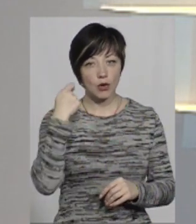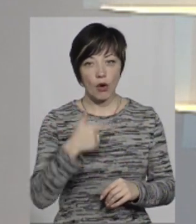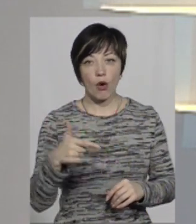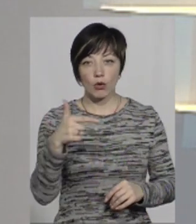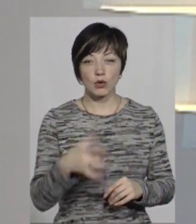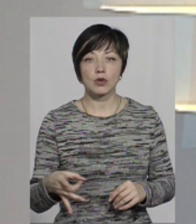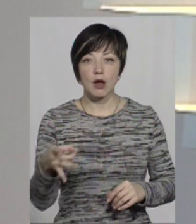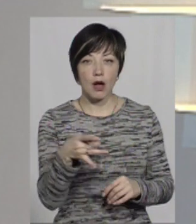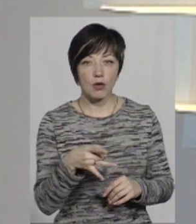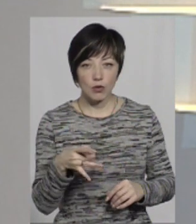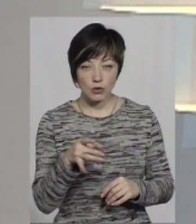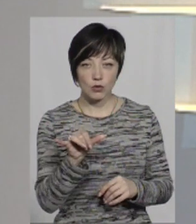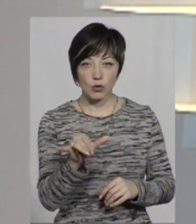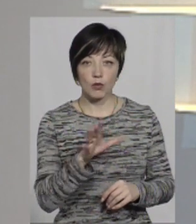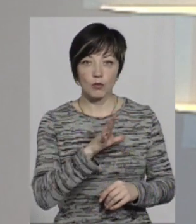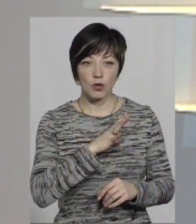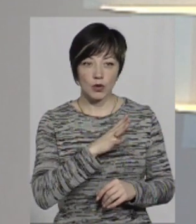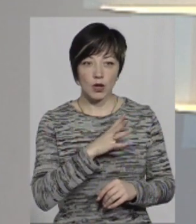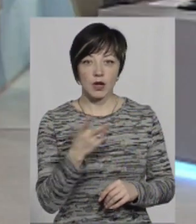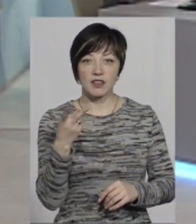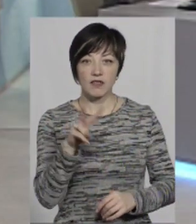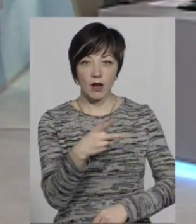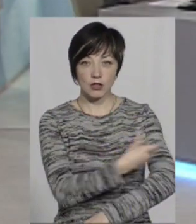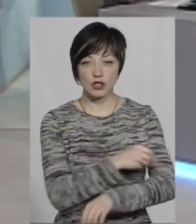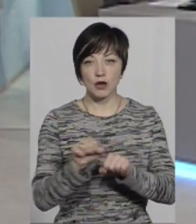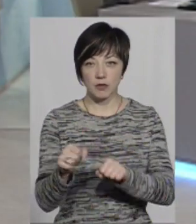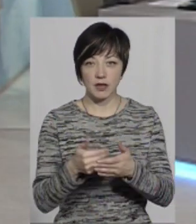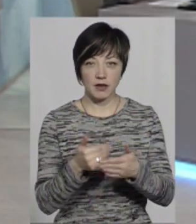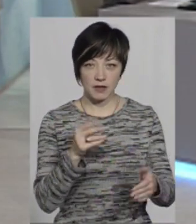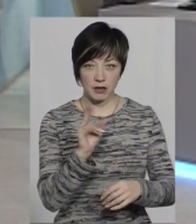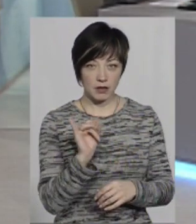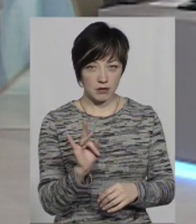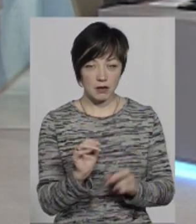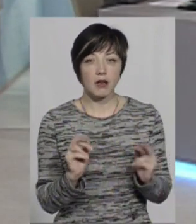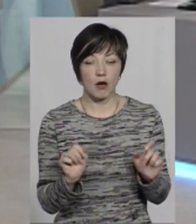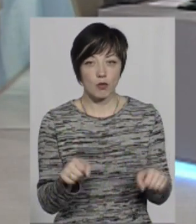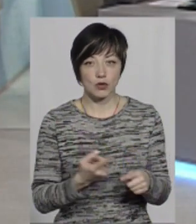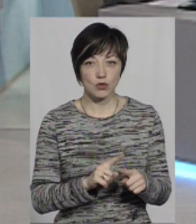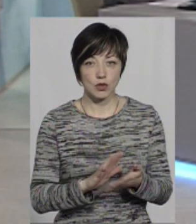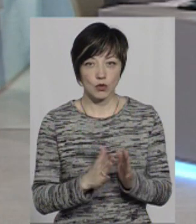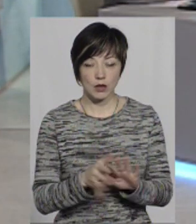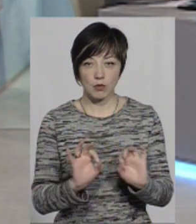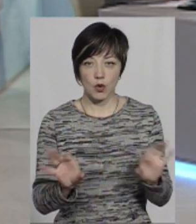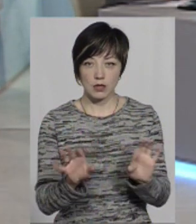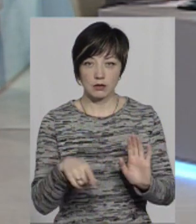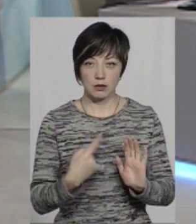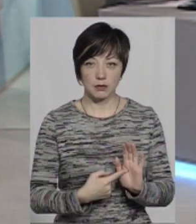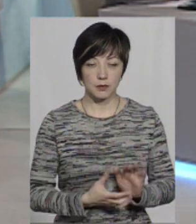з Городоцького району, і у нього було 2 щеплення від вакцини. Як можна цю ситуацію